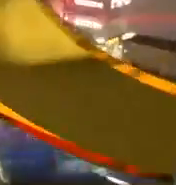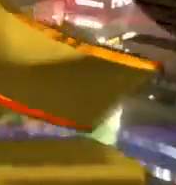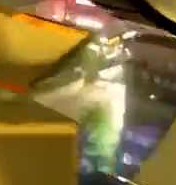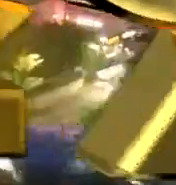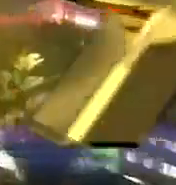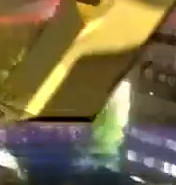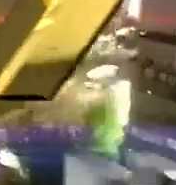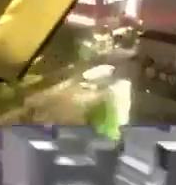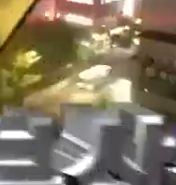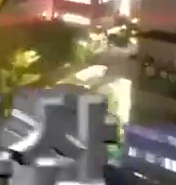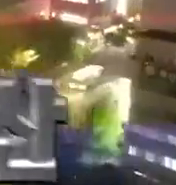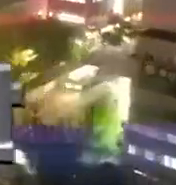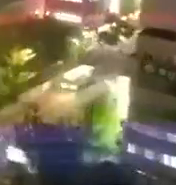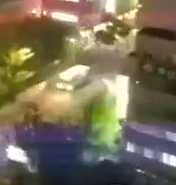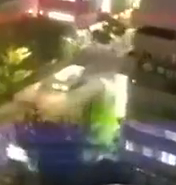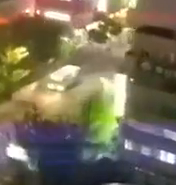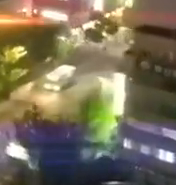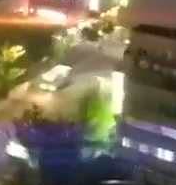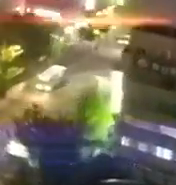hou